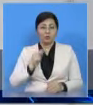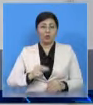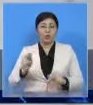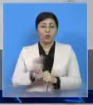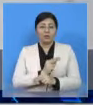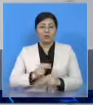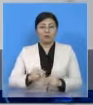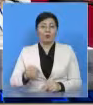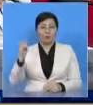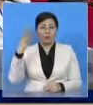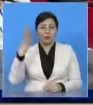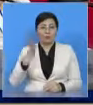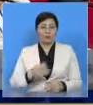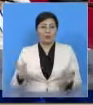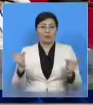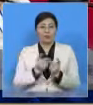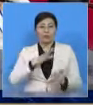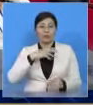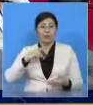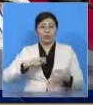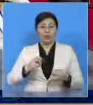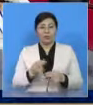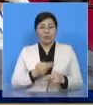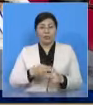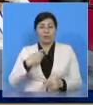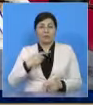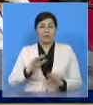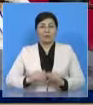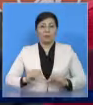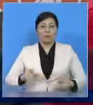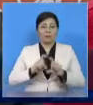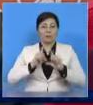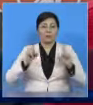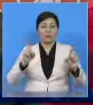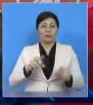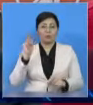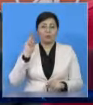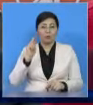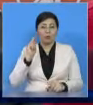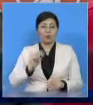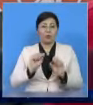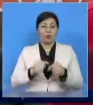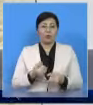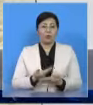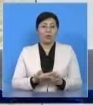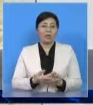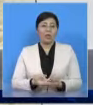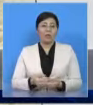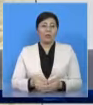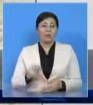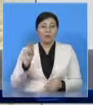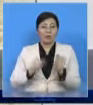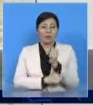тәрбие, білім алу кезінде кезігетін көп кедергін ашық айтты. Мәселен, балалардың мектепке барып, білім алуына болады. Арнайы мамандар